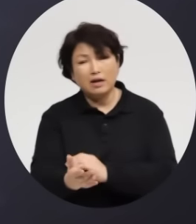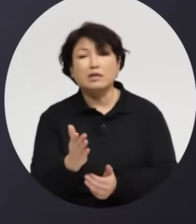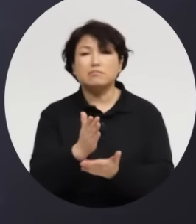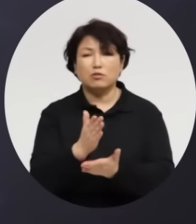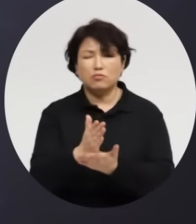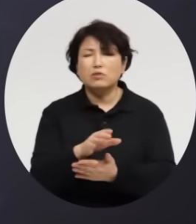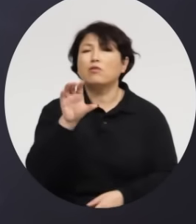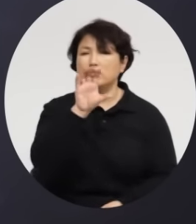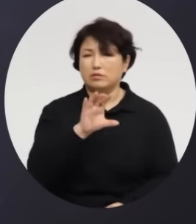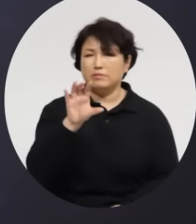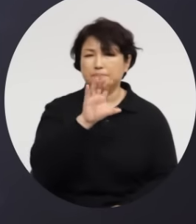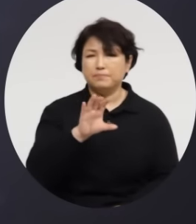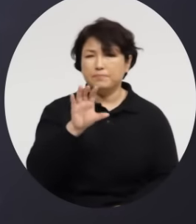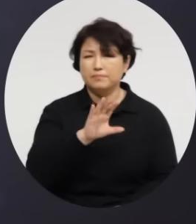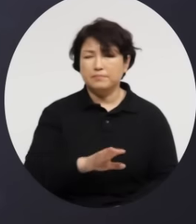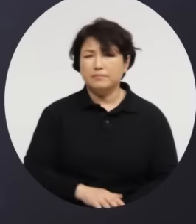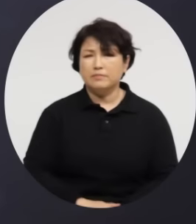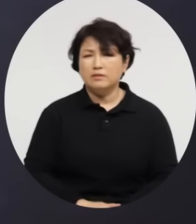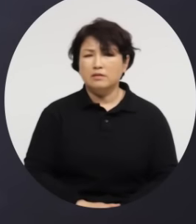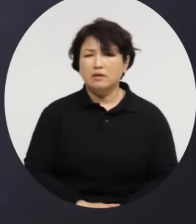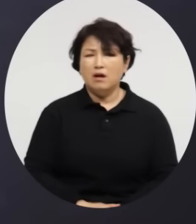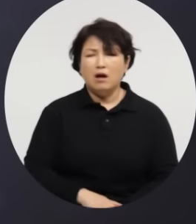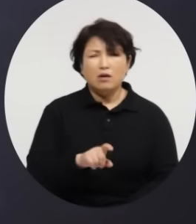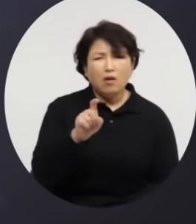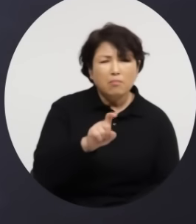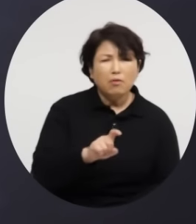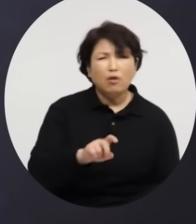연습이 필요하다. 10번 안 되면 11번.